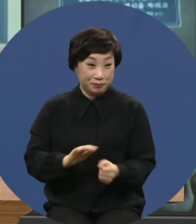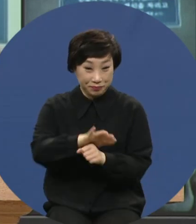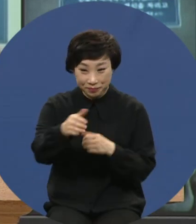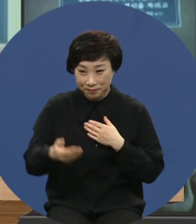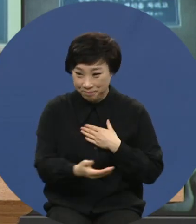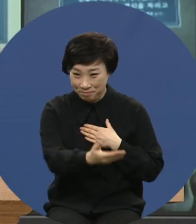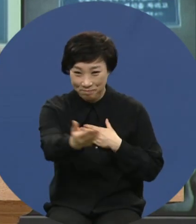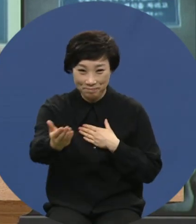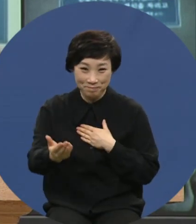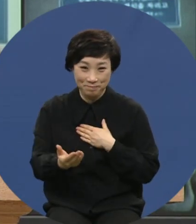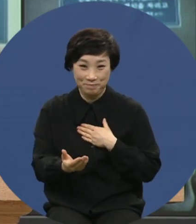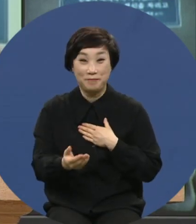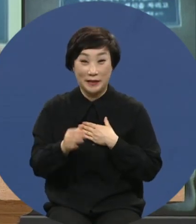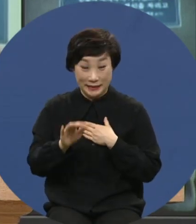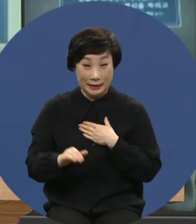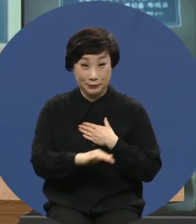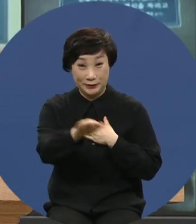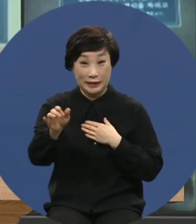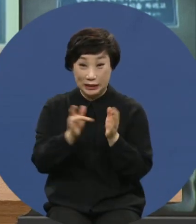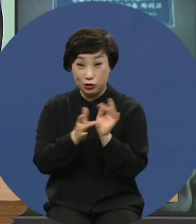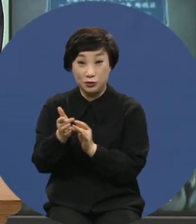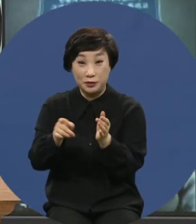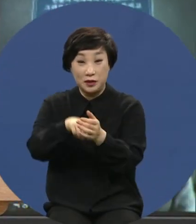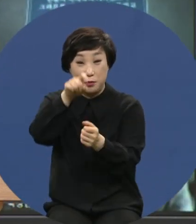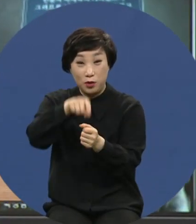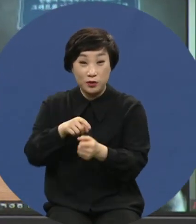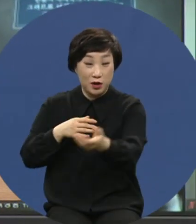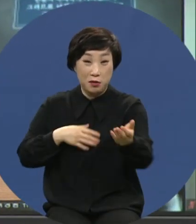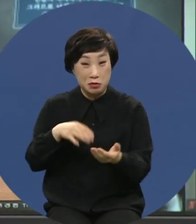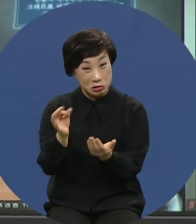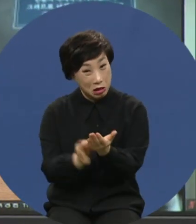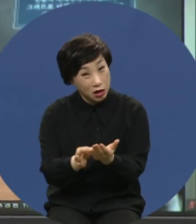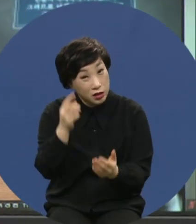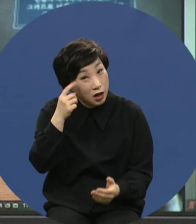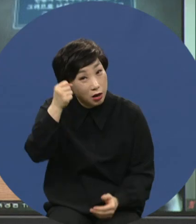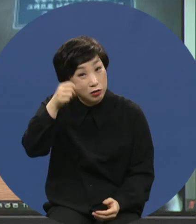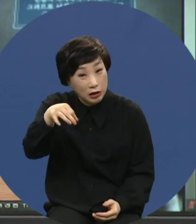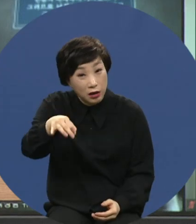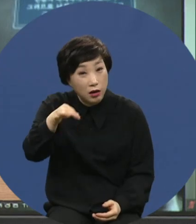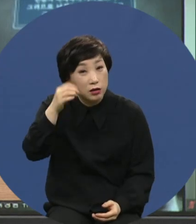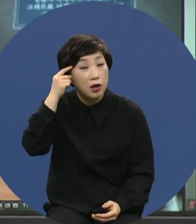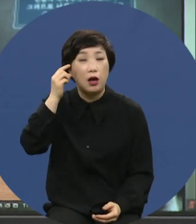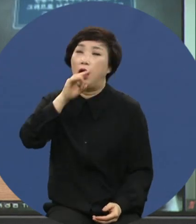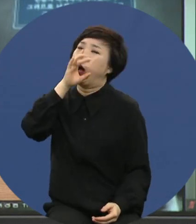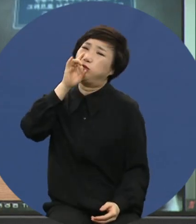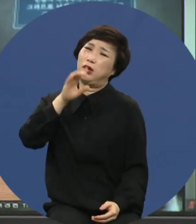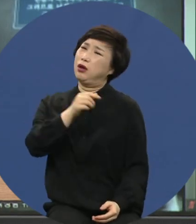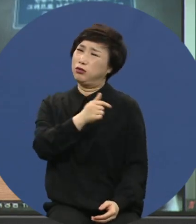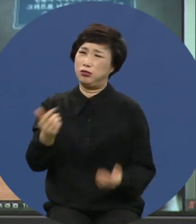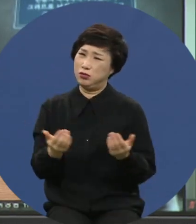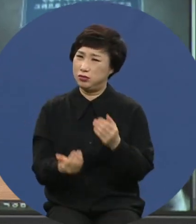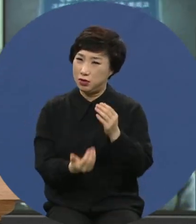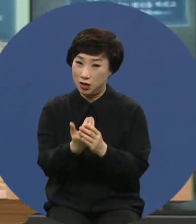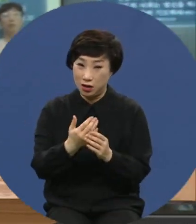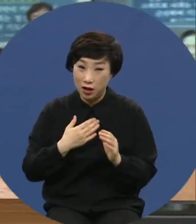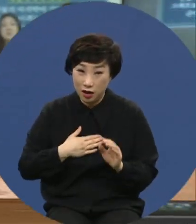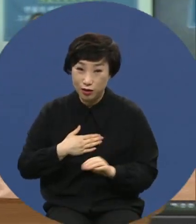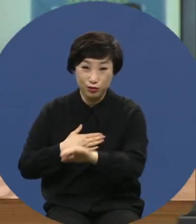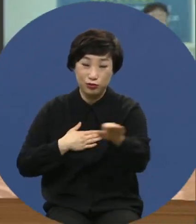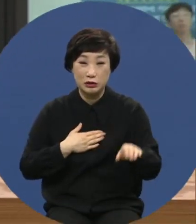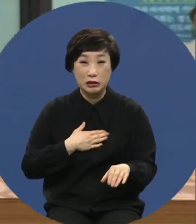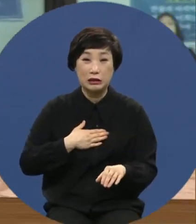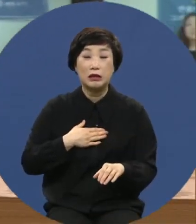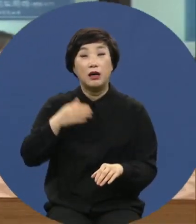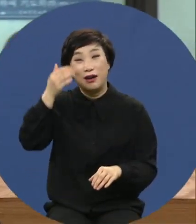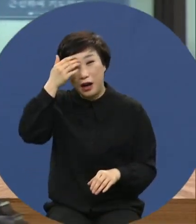사랑하는 여러분, 우리 예수 믿는 것을 여러분들이 싸구려로 생각하면 큰일 납니다. 우리는